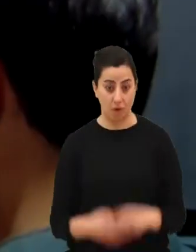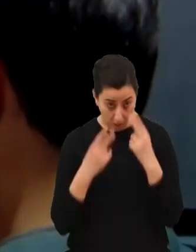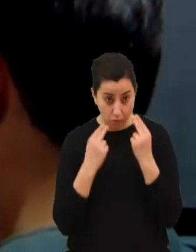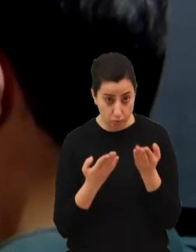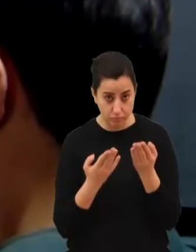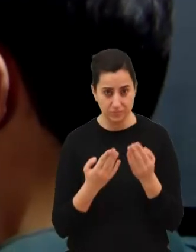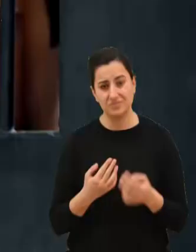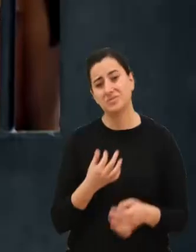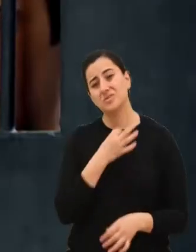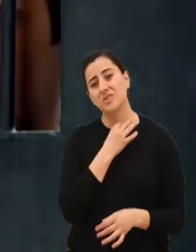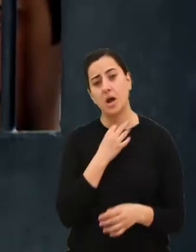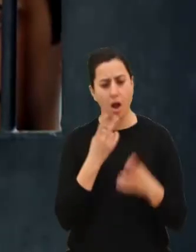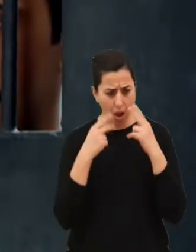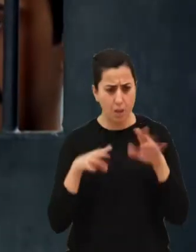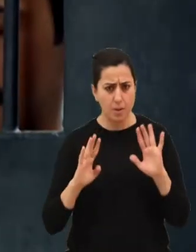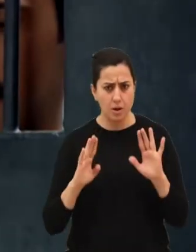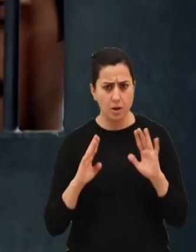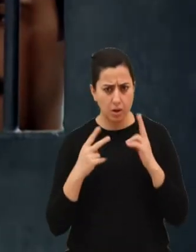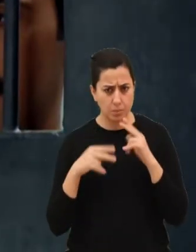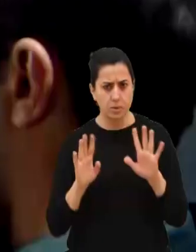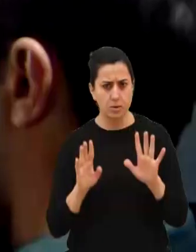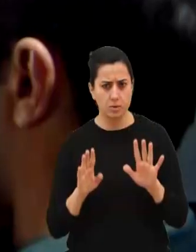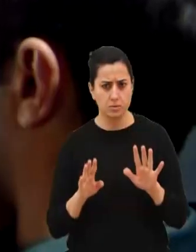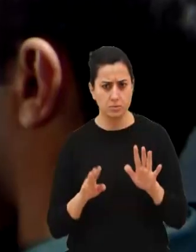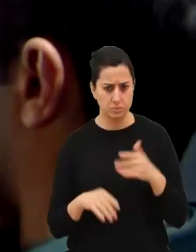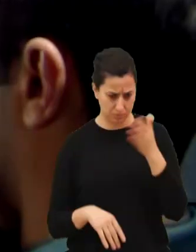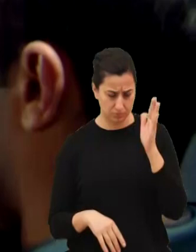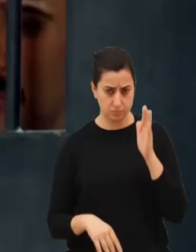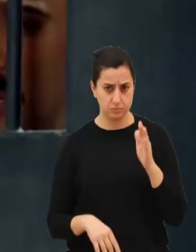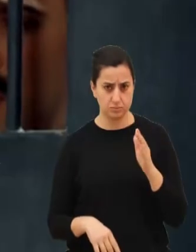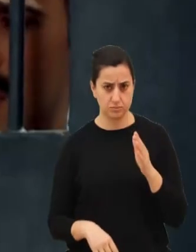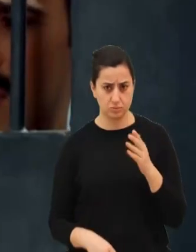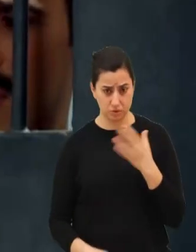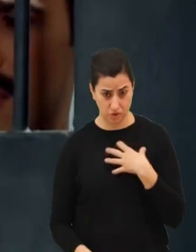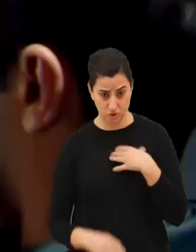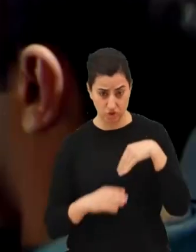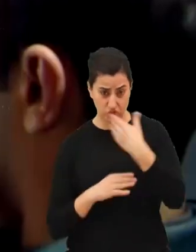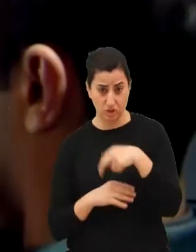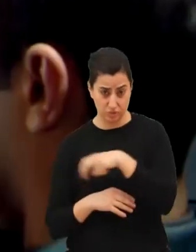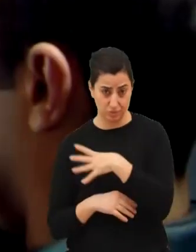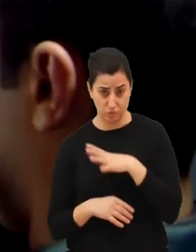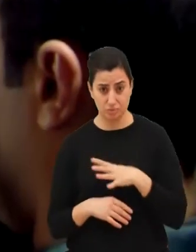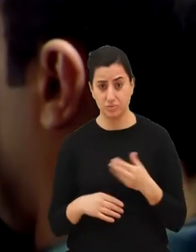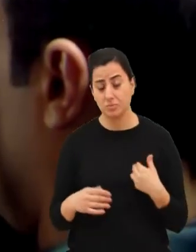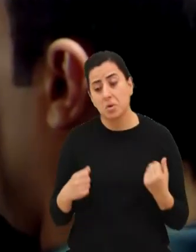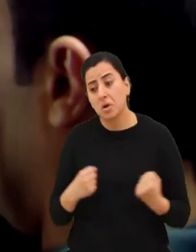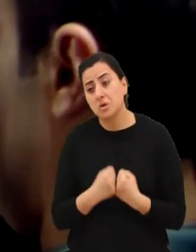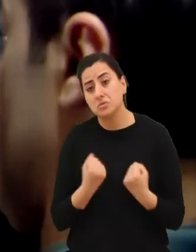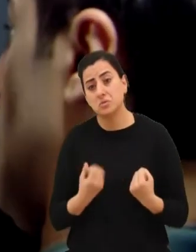musun? Komiserim. Ağlama lan. Ağlama ya. Geri kalın yok. Çok mu dışarı çıkmak istiyorsun? Ben bir şey